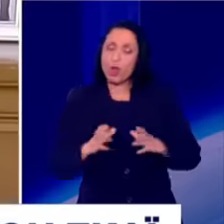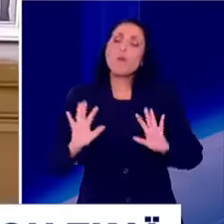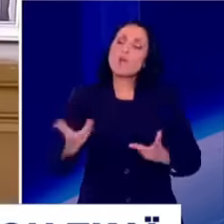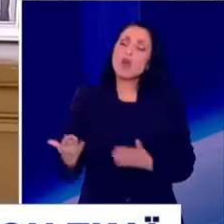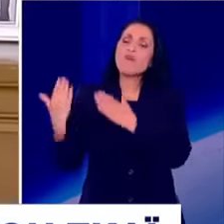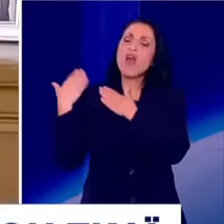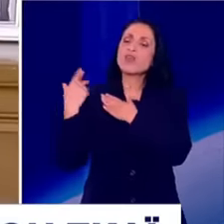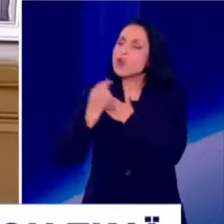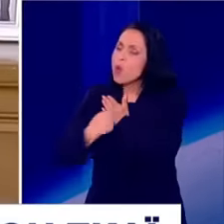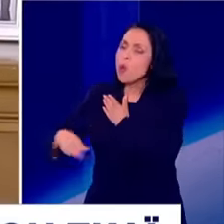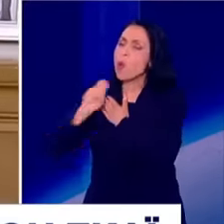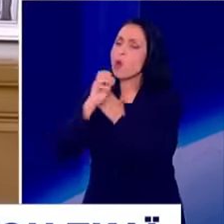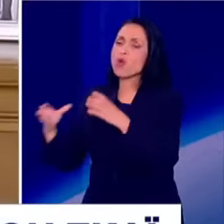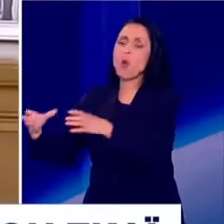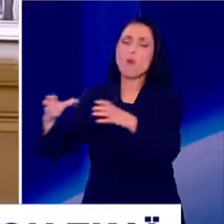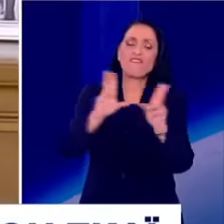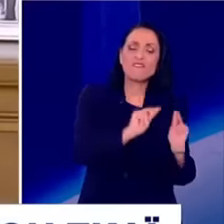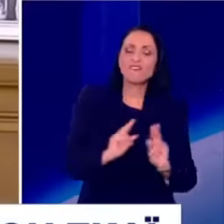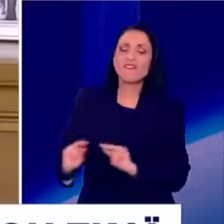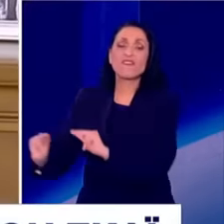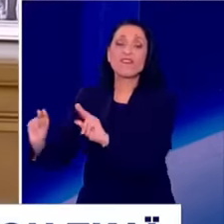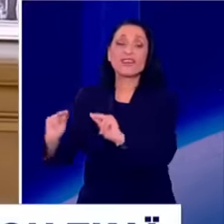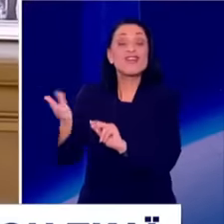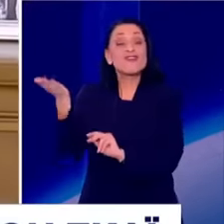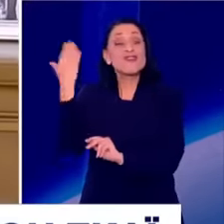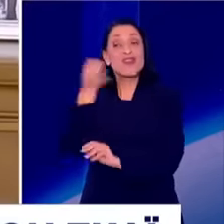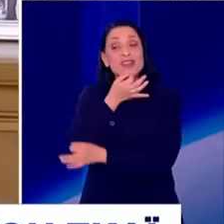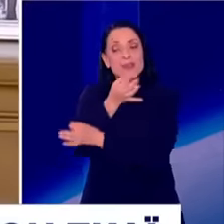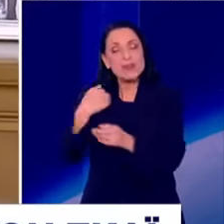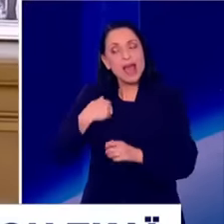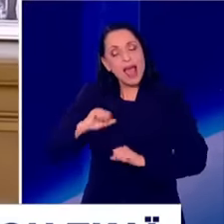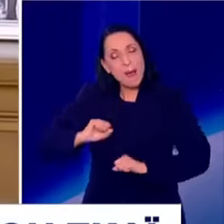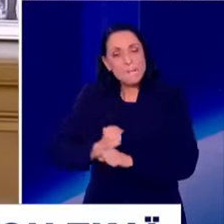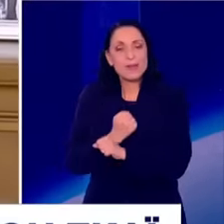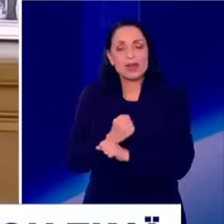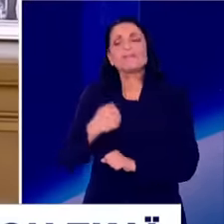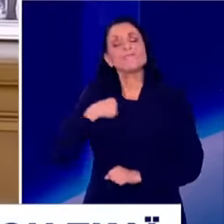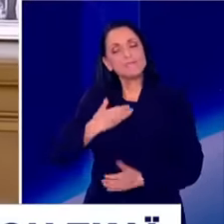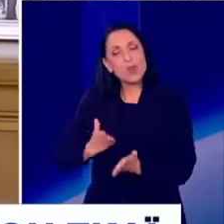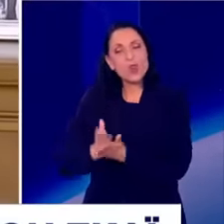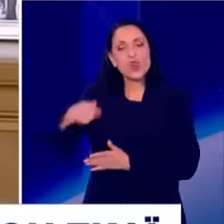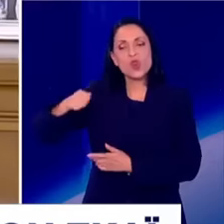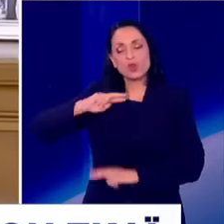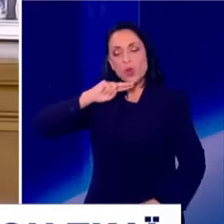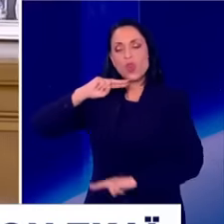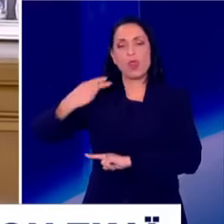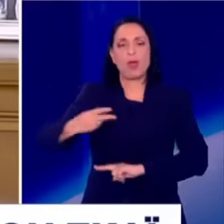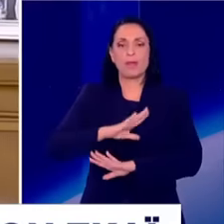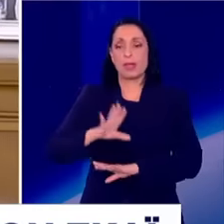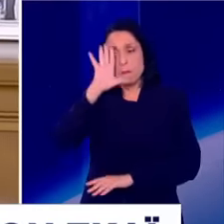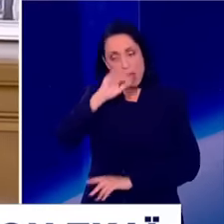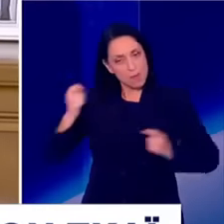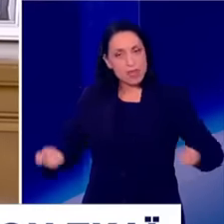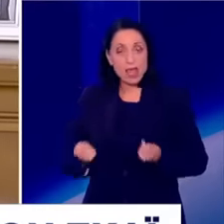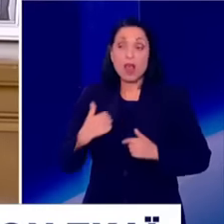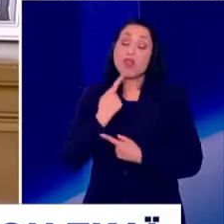Μπορεί ευθύνη να βαραίνει όλους. Αλλά αυτό το οποίο είχα πει και στο οποίο επιμένω είναι ότι τελικά η δικαιοσύνη θα απαντήσει στο τι πραγματικά έγινε. Και